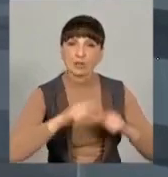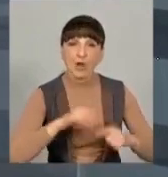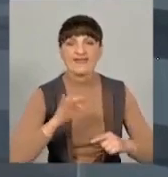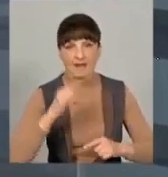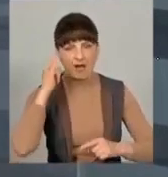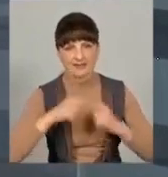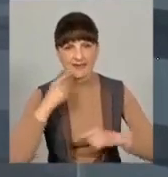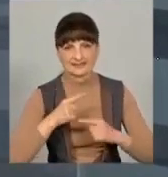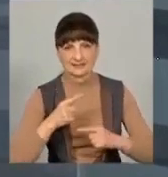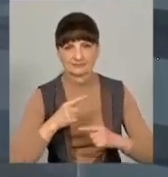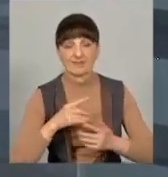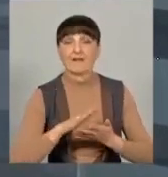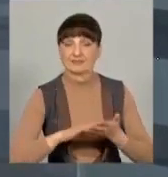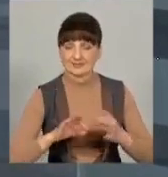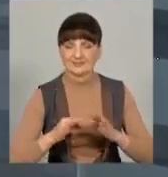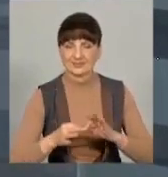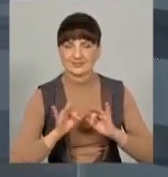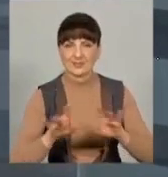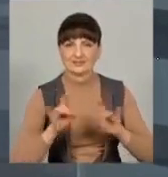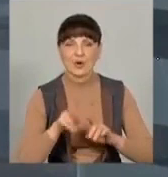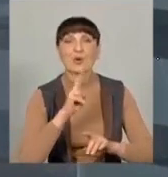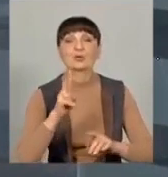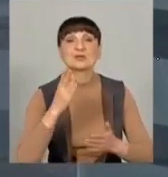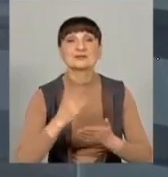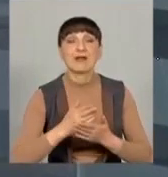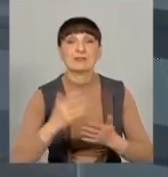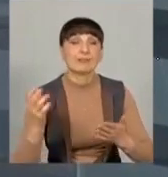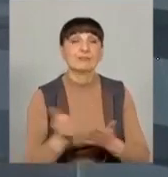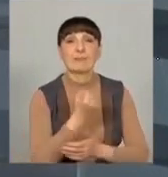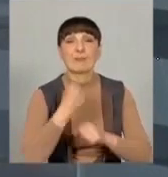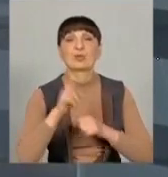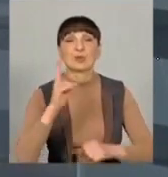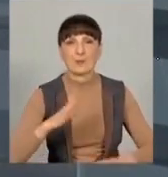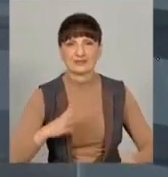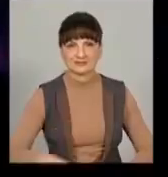языках. Дина Жанабекова расскажет о том, кто стал ее счастливым обладателем.